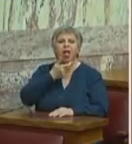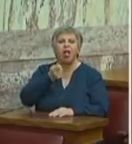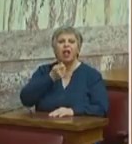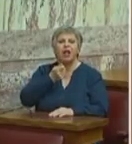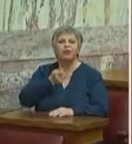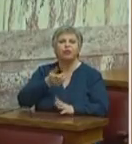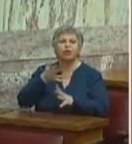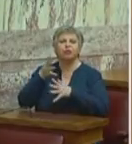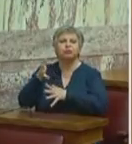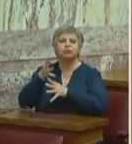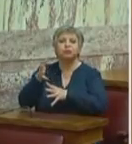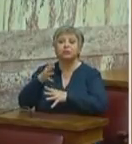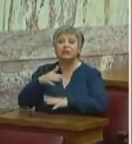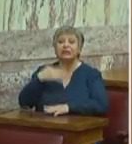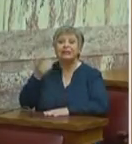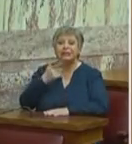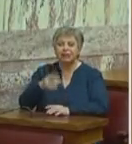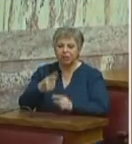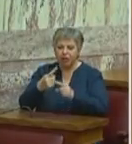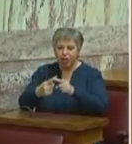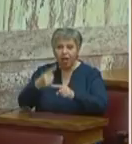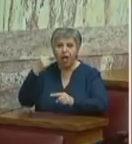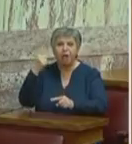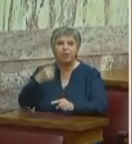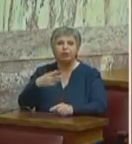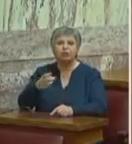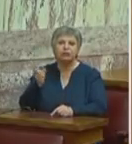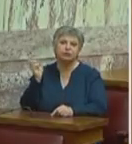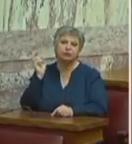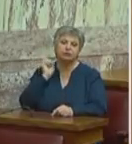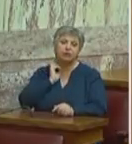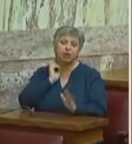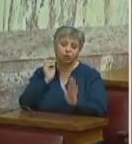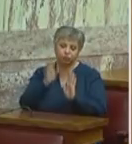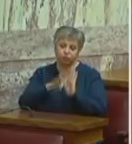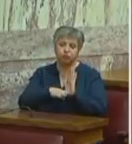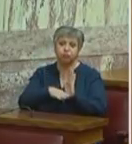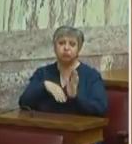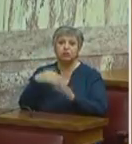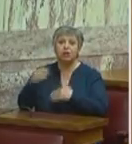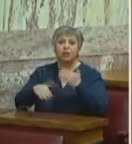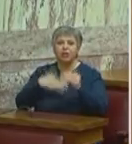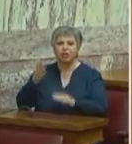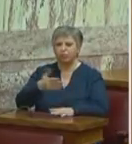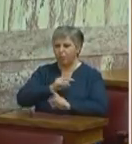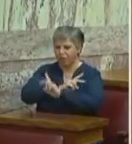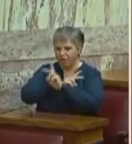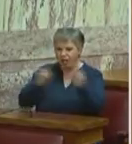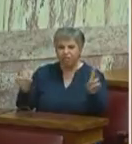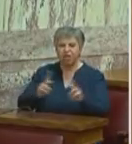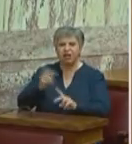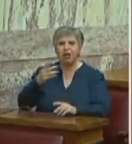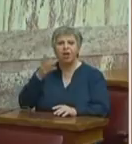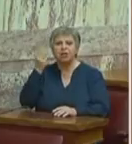στοιχειώδεις κανόνες λογοδοσίας, δημοκρατικού κοινωνικού ελέγχου, διαφάνειας και απόδοσης δικαιοσύνης. Όμως θα πρέπει